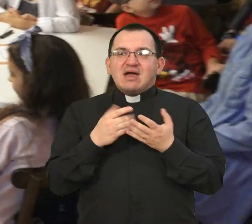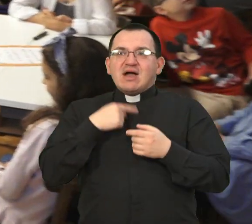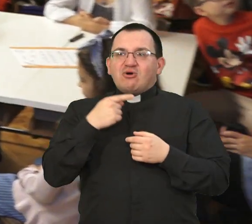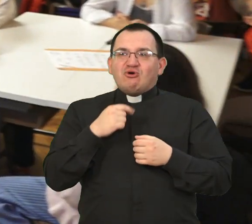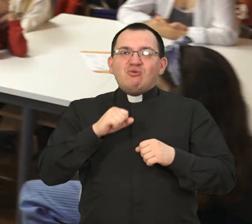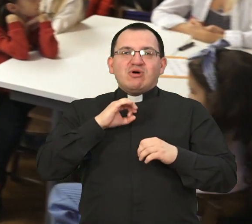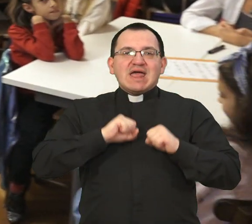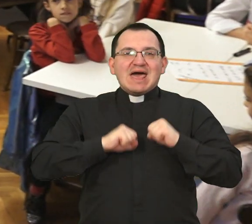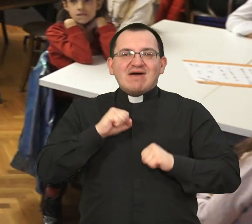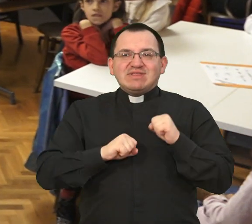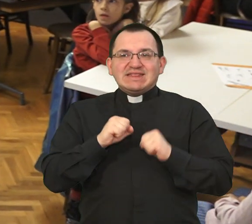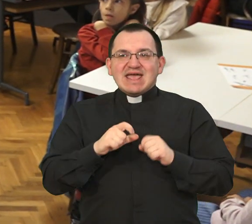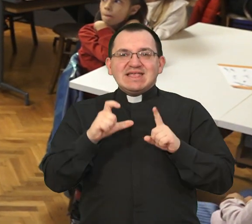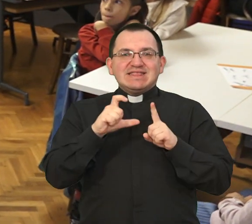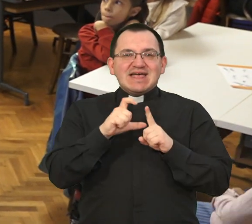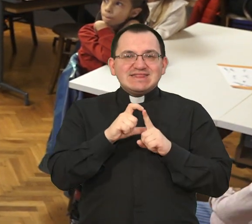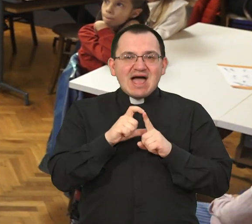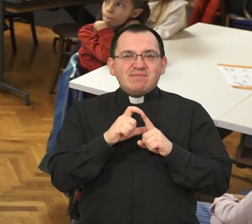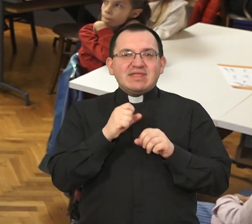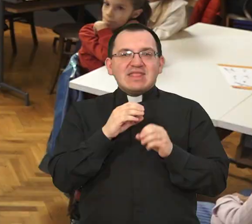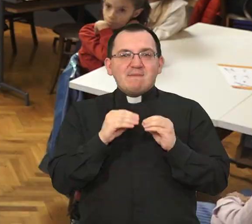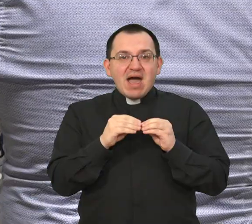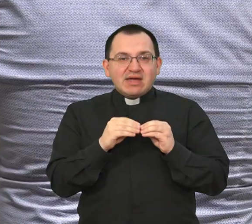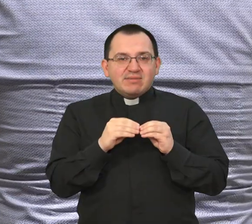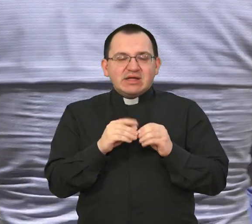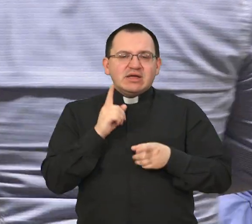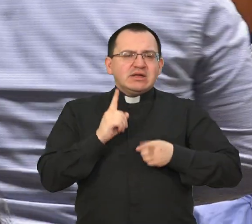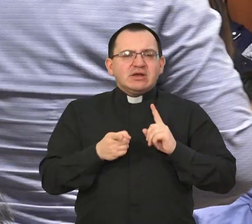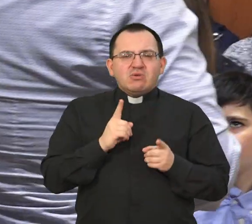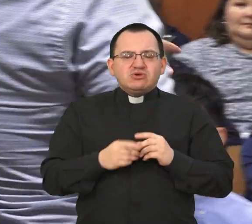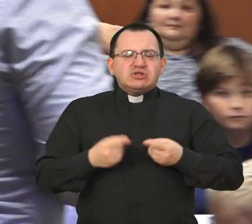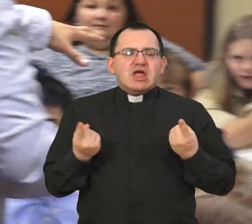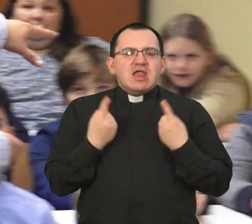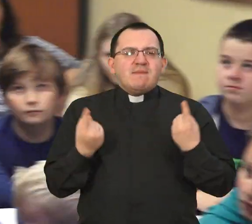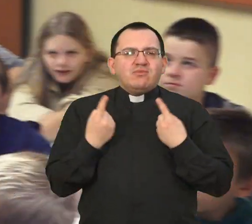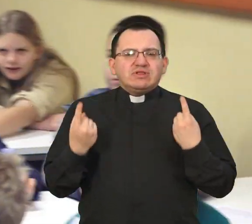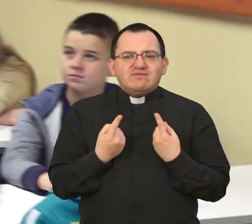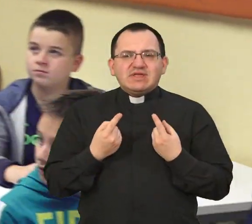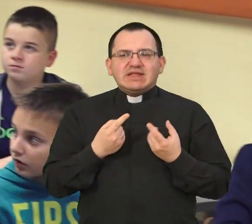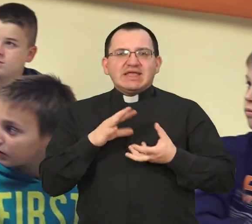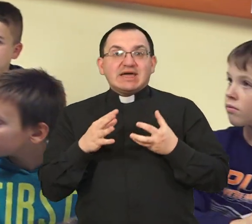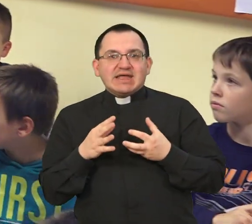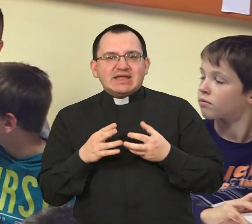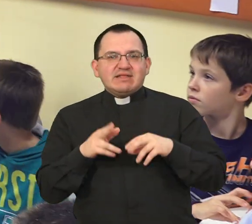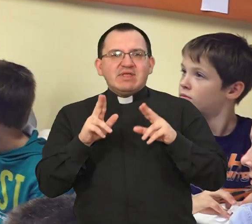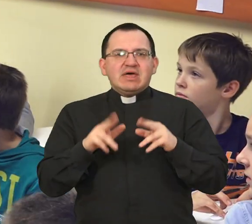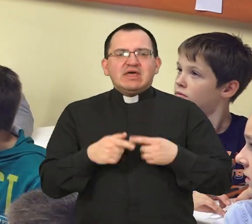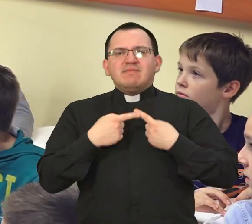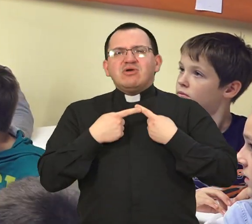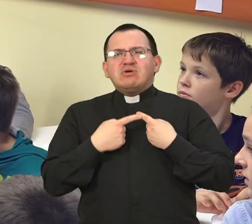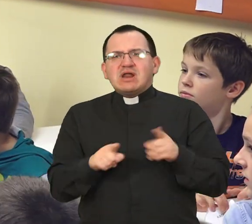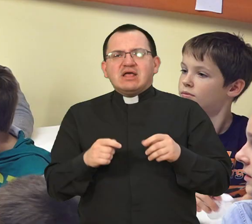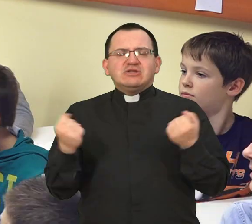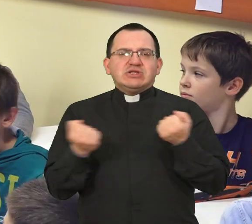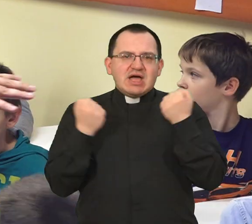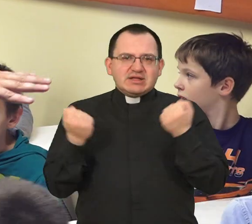kaže ravnateljica škole sestra Damjana Mihajla Barbarić, učitelji su izuzetno motivirani i kreativni i zato imaju puno